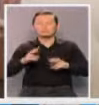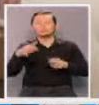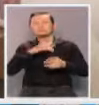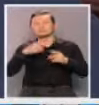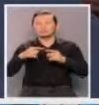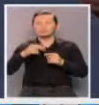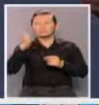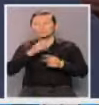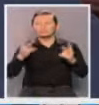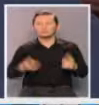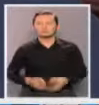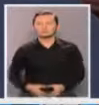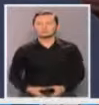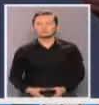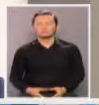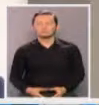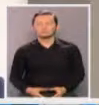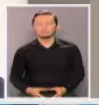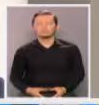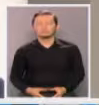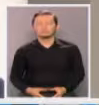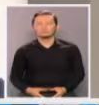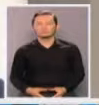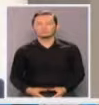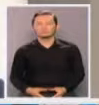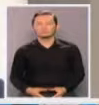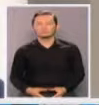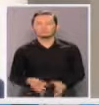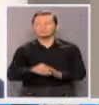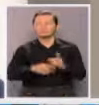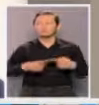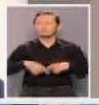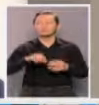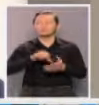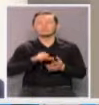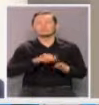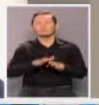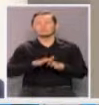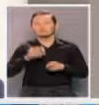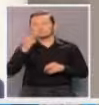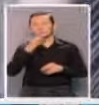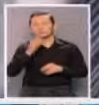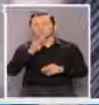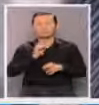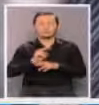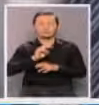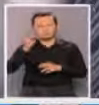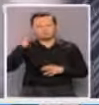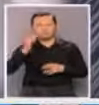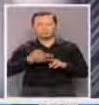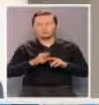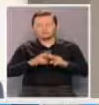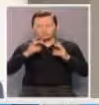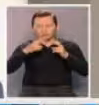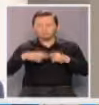елдерден еш кем емес. Жаңа технологияны алып келіп, осы мамандарды бүгін үйретейін деп едік. Оценка риска